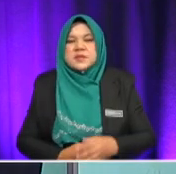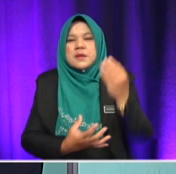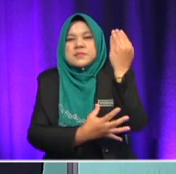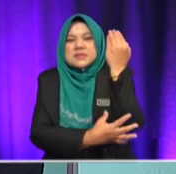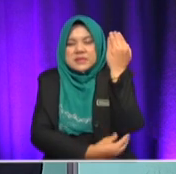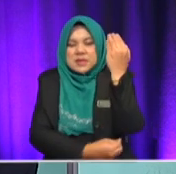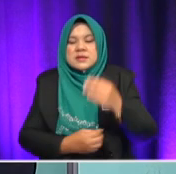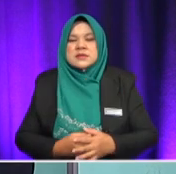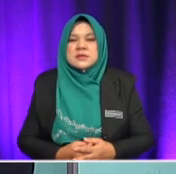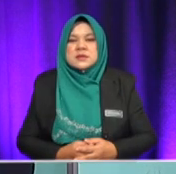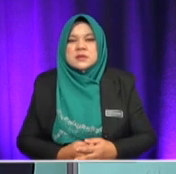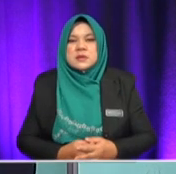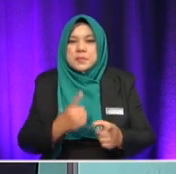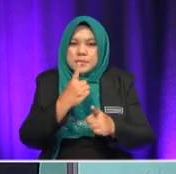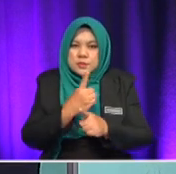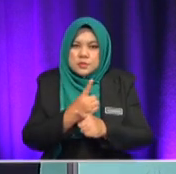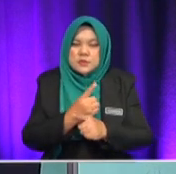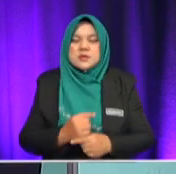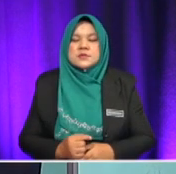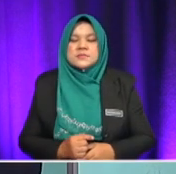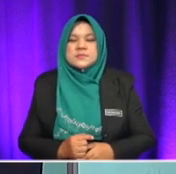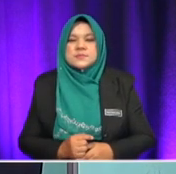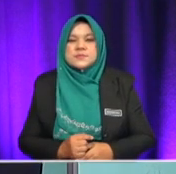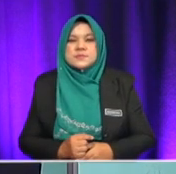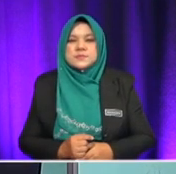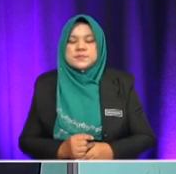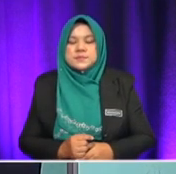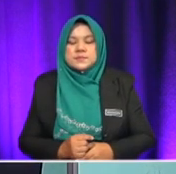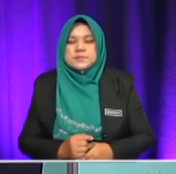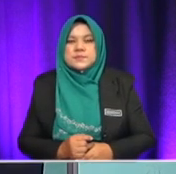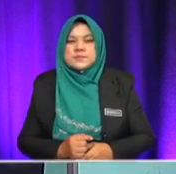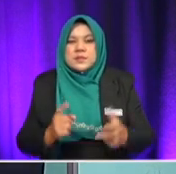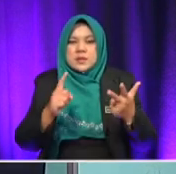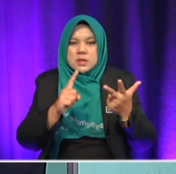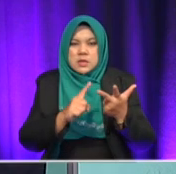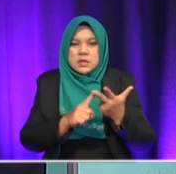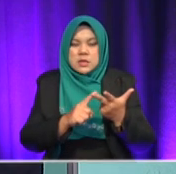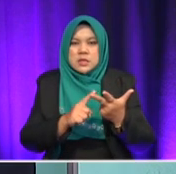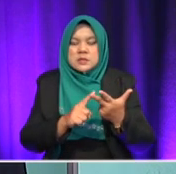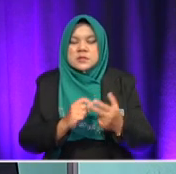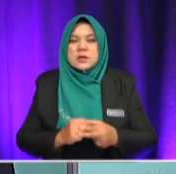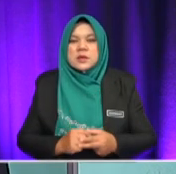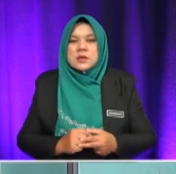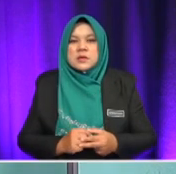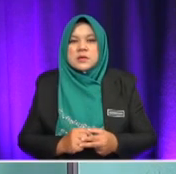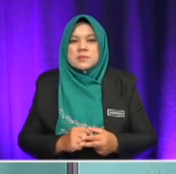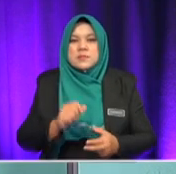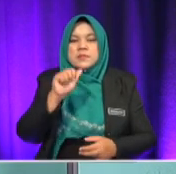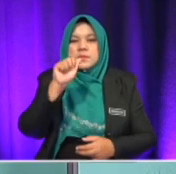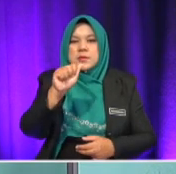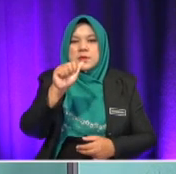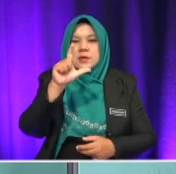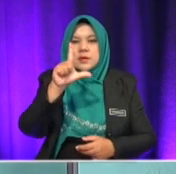ini saya tengok Betul kan miskin saya tengok tak Ris nanti sekejap lagi yang ketiga Amil